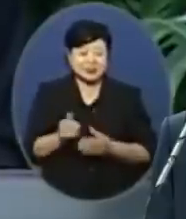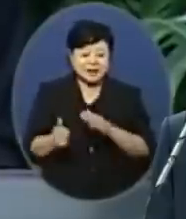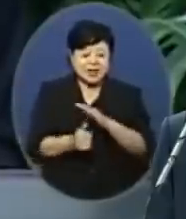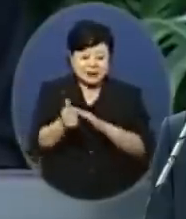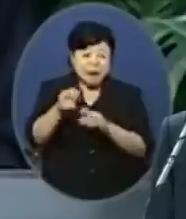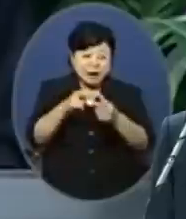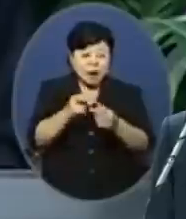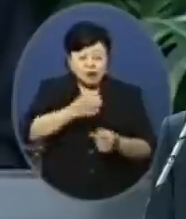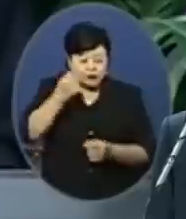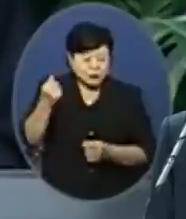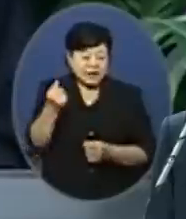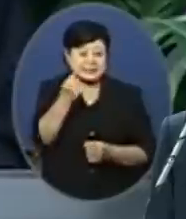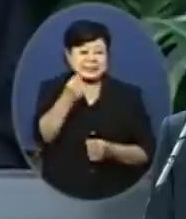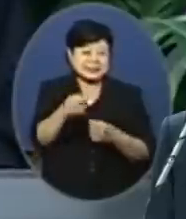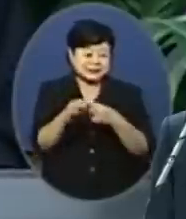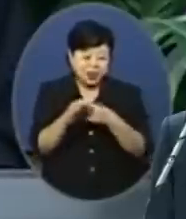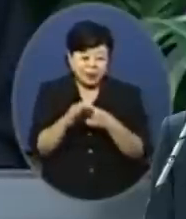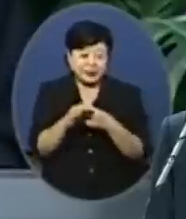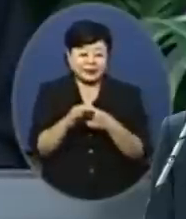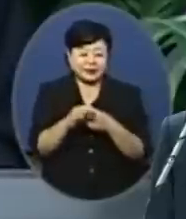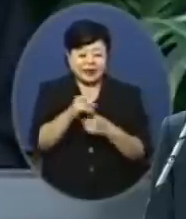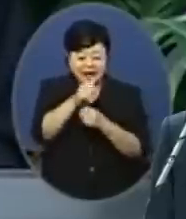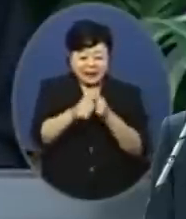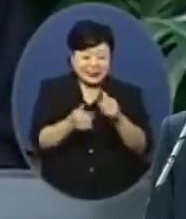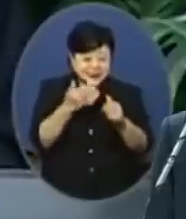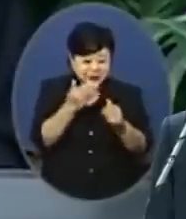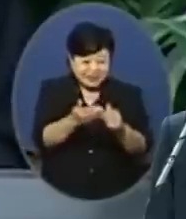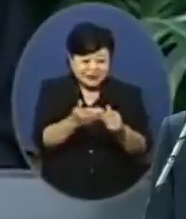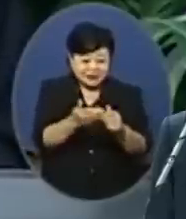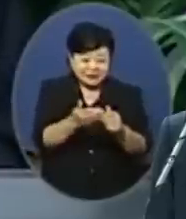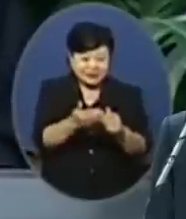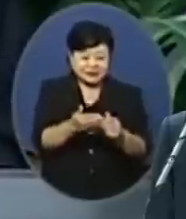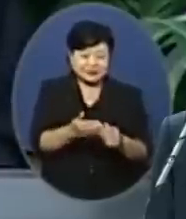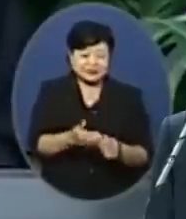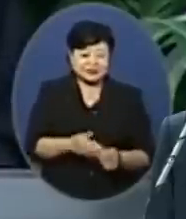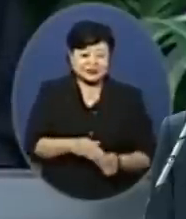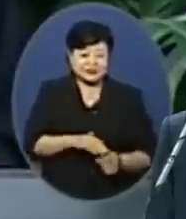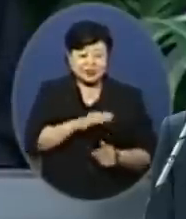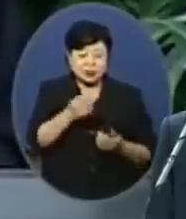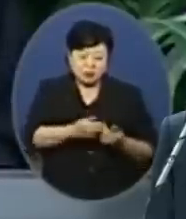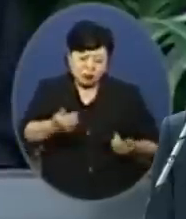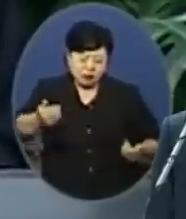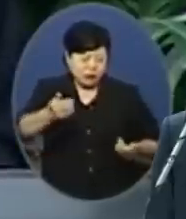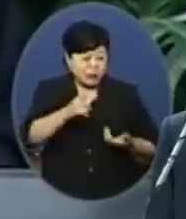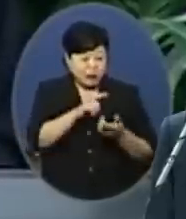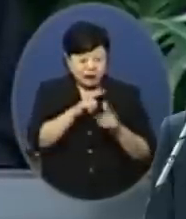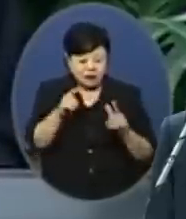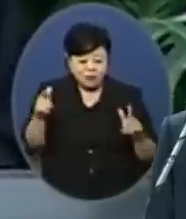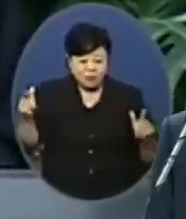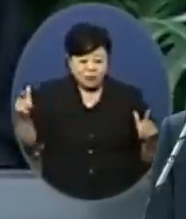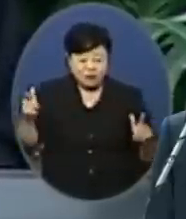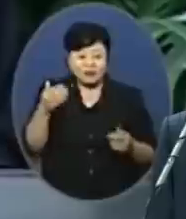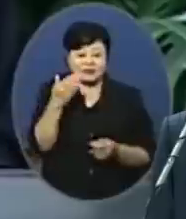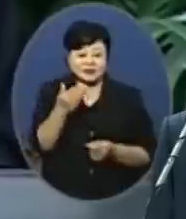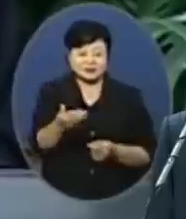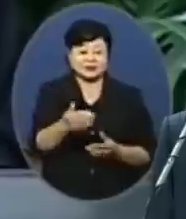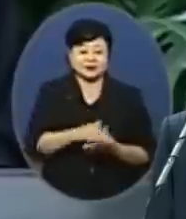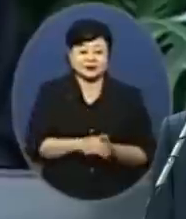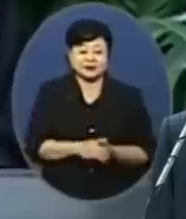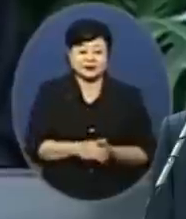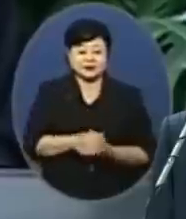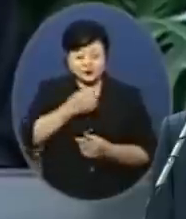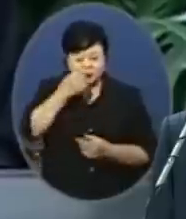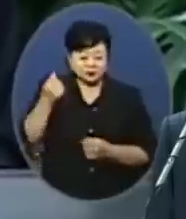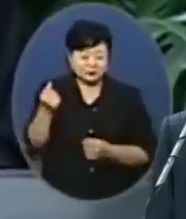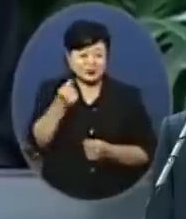희망과 꿈을 갖고 있으면 하나님께서 절대로 여러분을 멀리 떠나지 않습니다. 여러분이